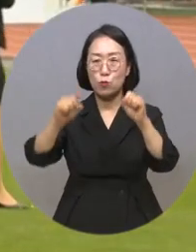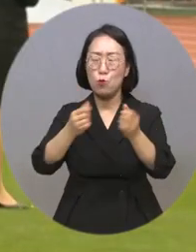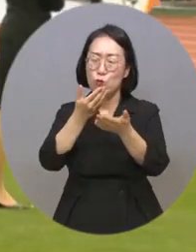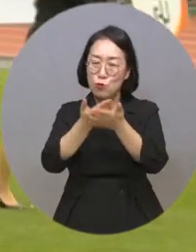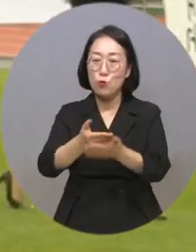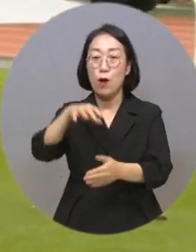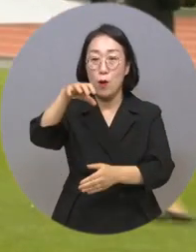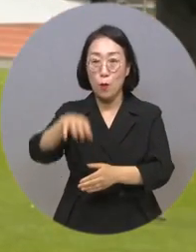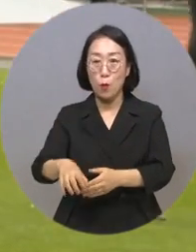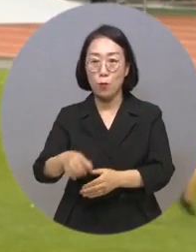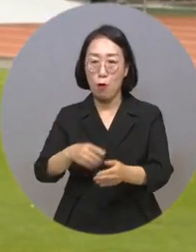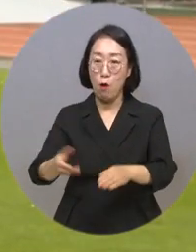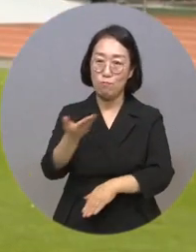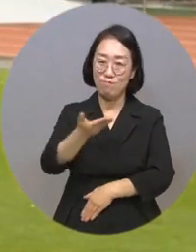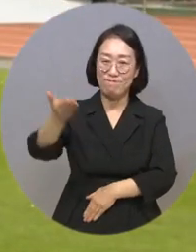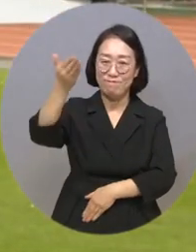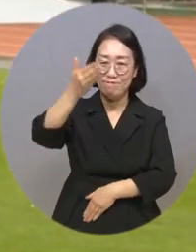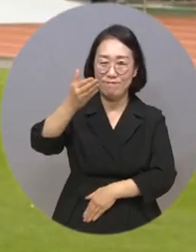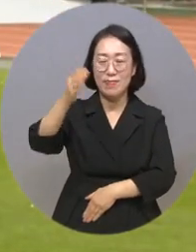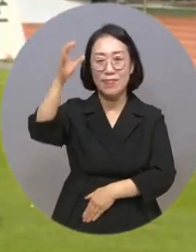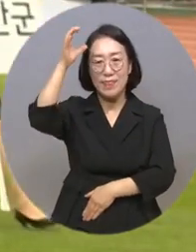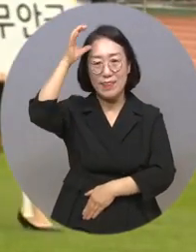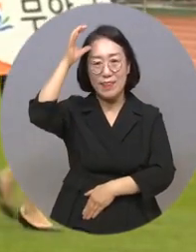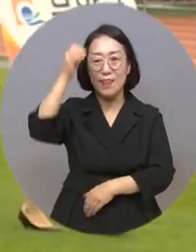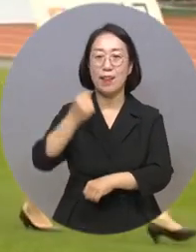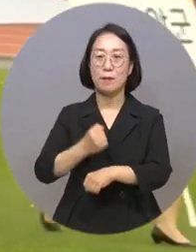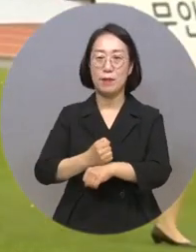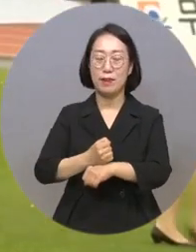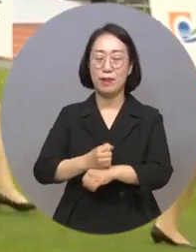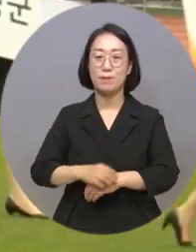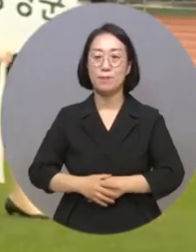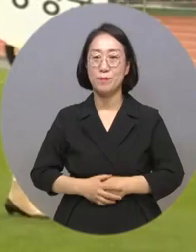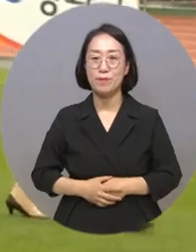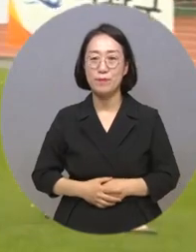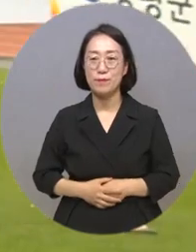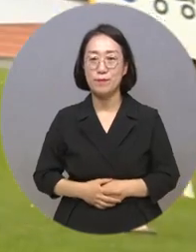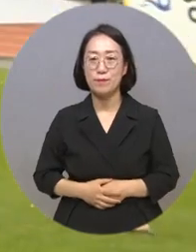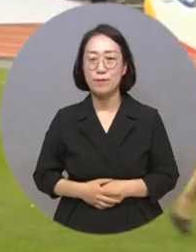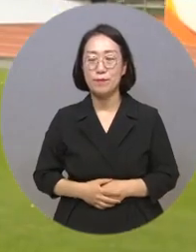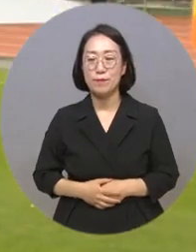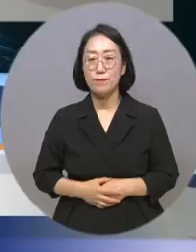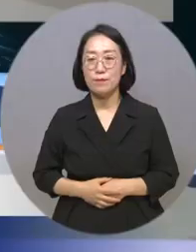도약하는 계기가 되기를 기대해봅니다. 복지TV 뉴스 문경아입니다.